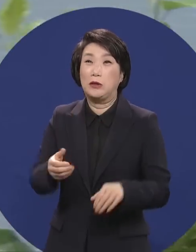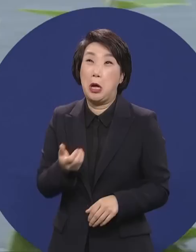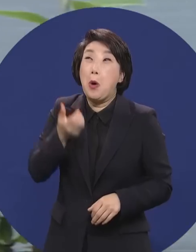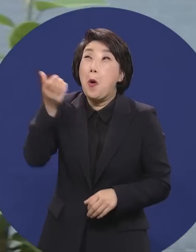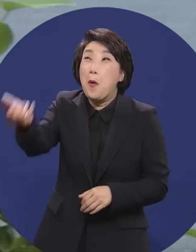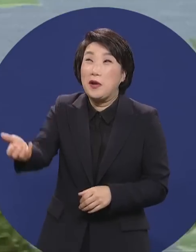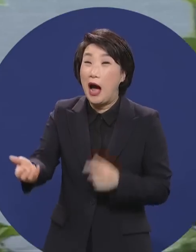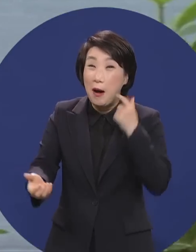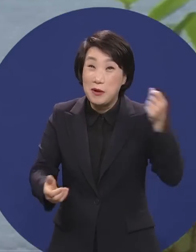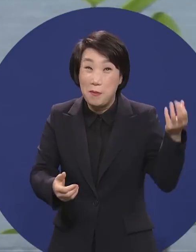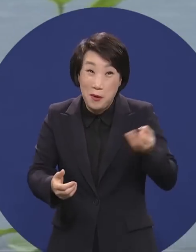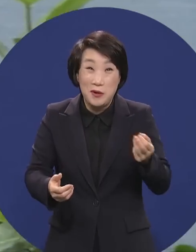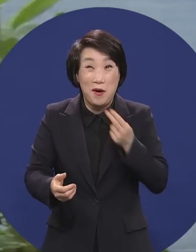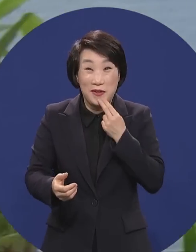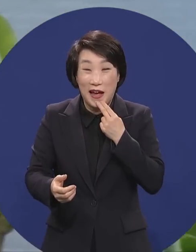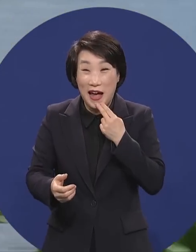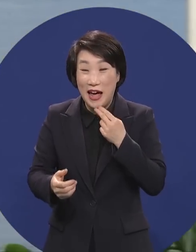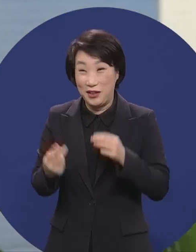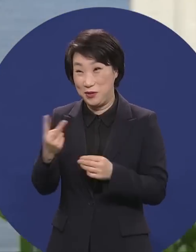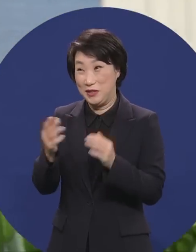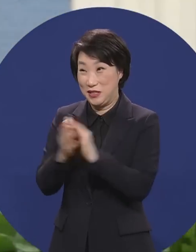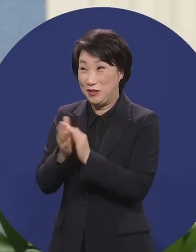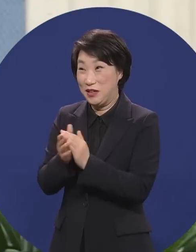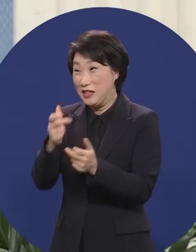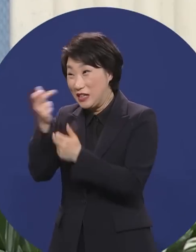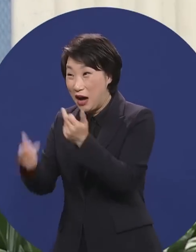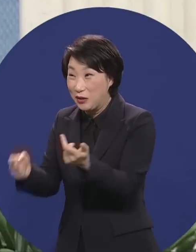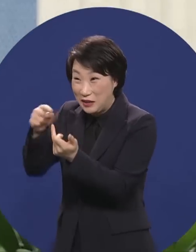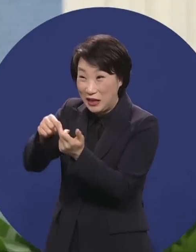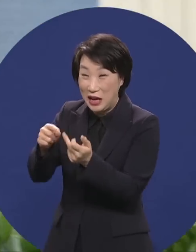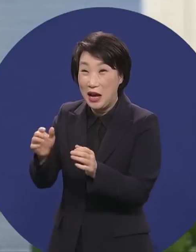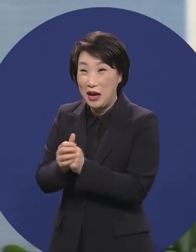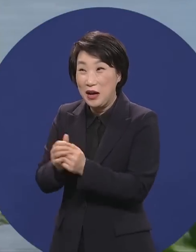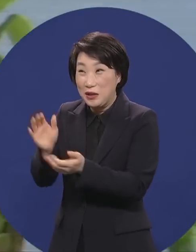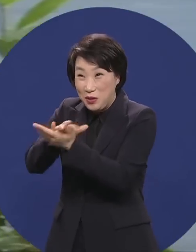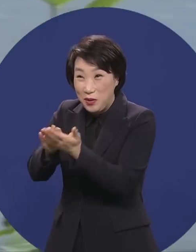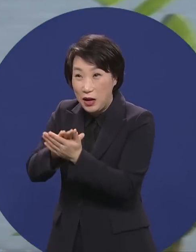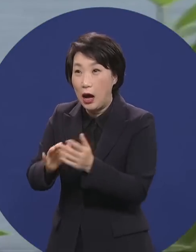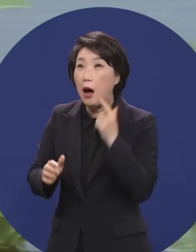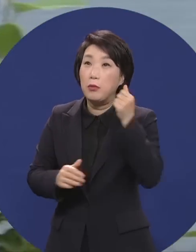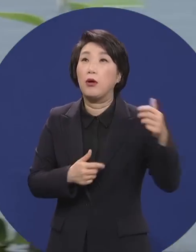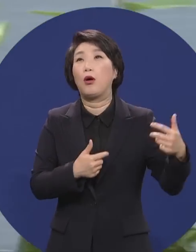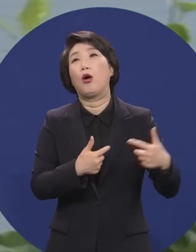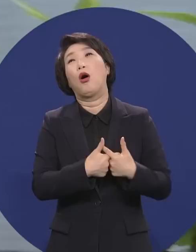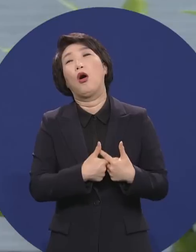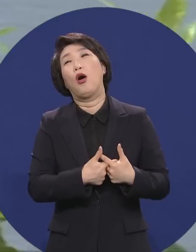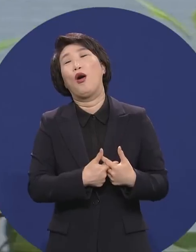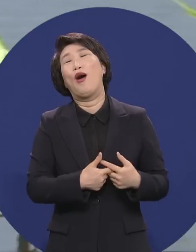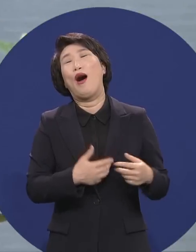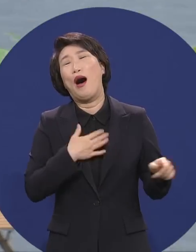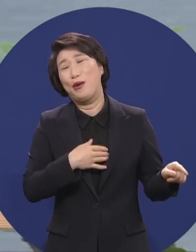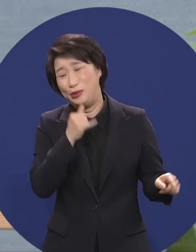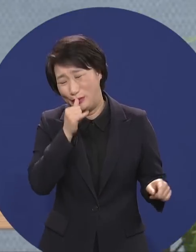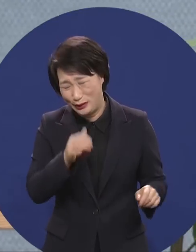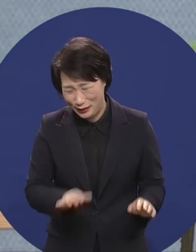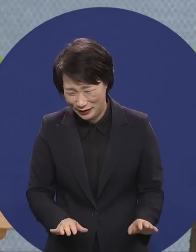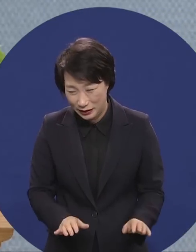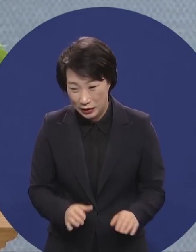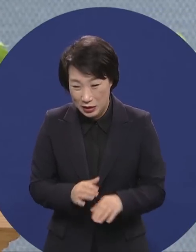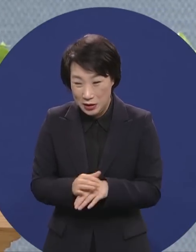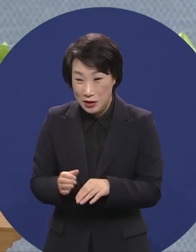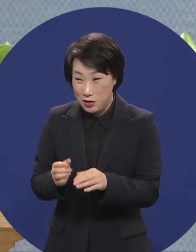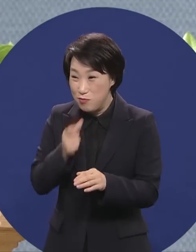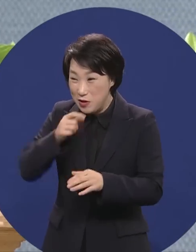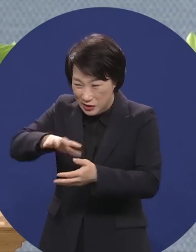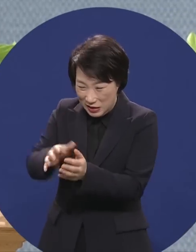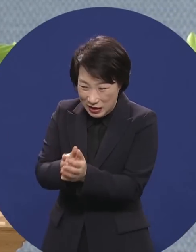오고 애들하고 산꼭대기 올라가서 오고 안 보이게 하려고. 그래서 다 하셔요. 아버지가요. 다 하셔. 응? 손 깨끗하게